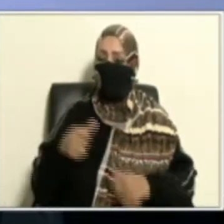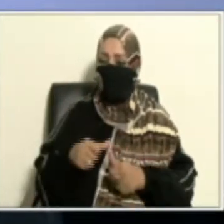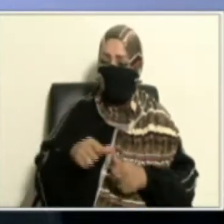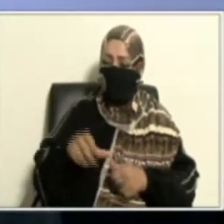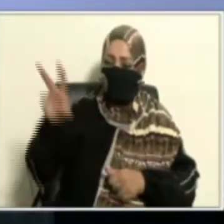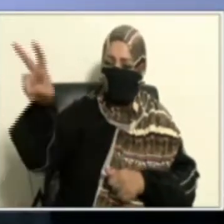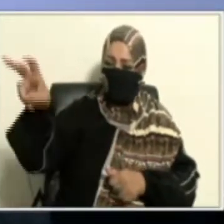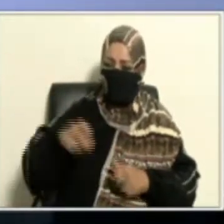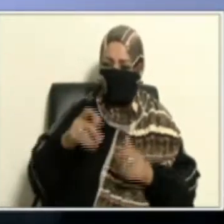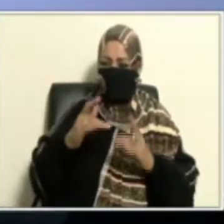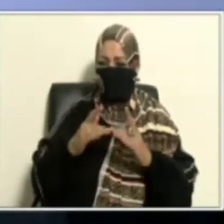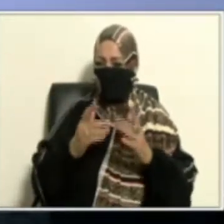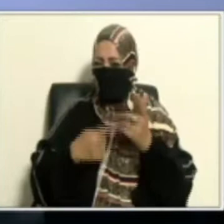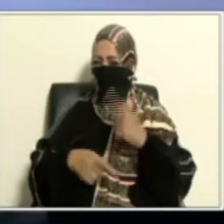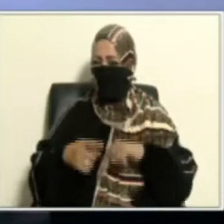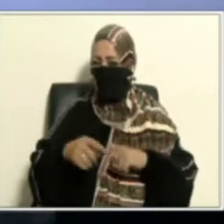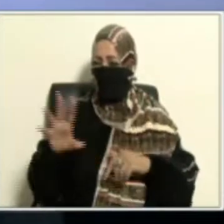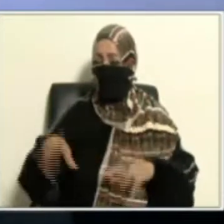من